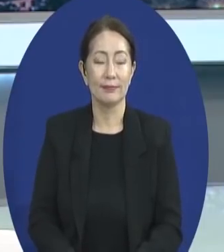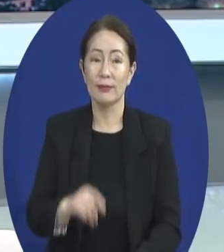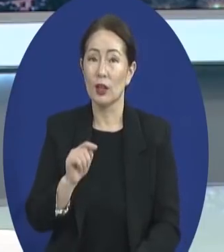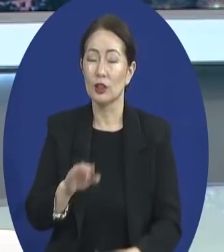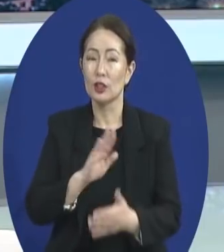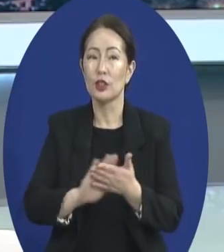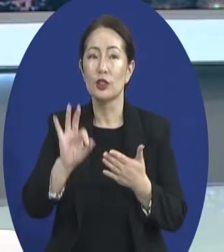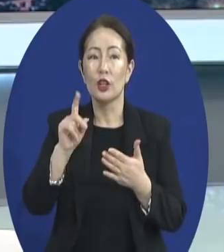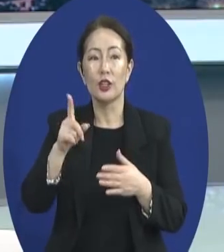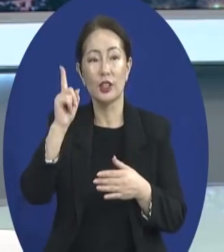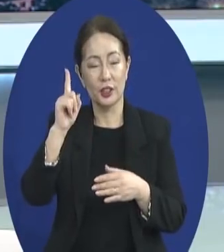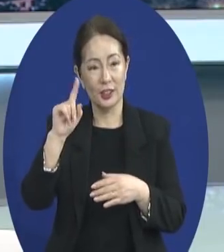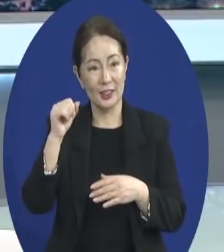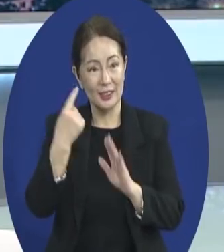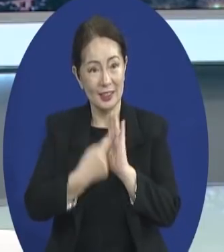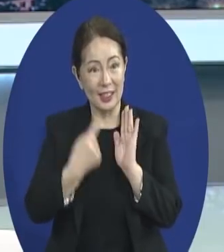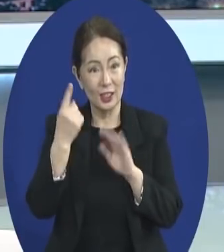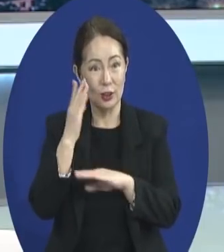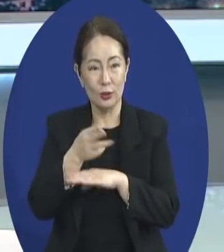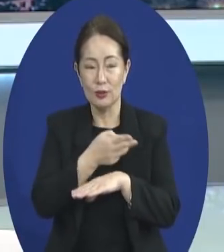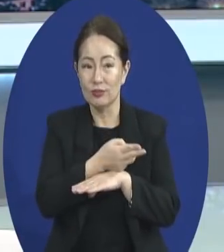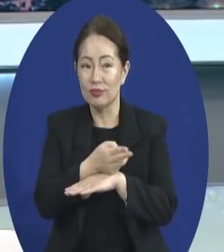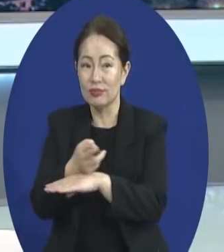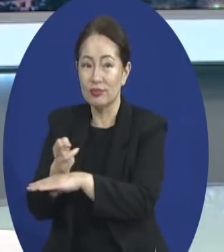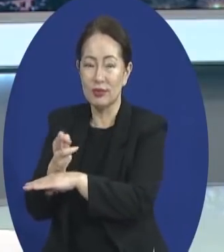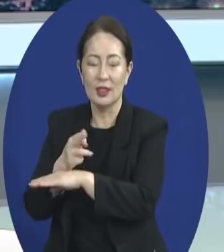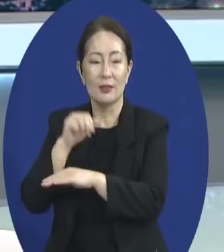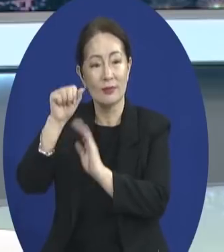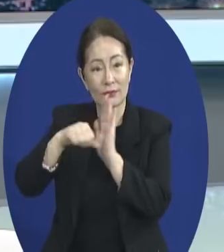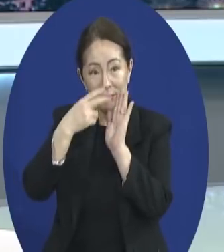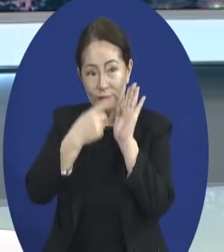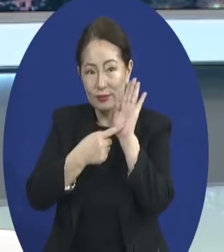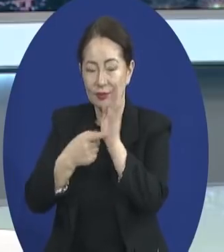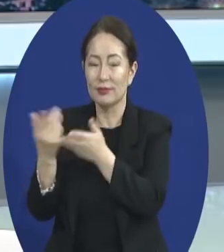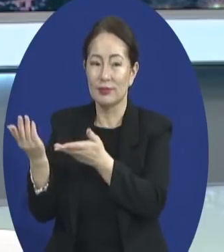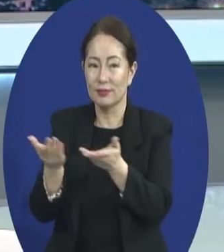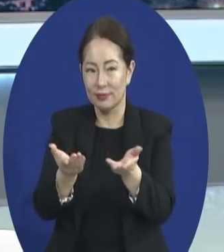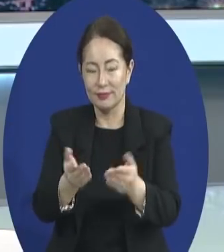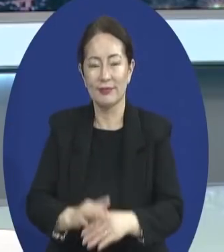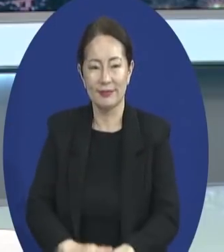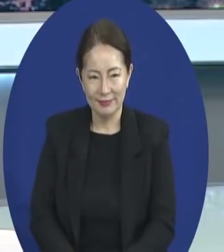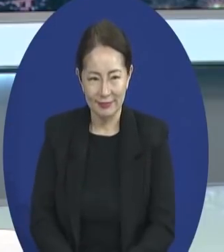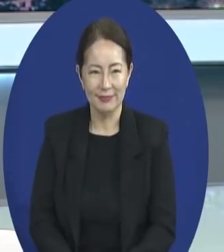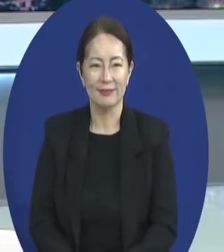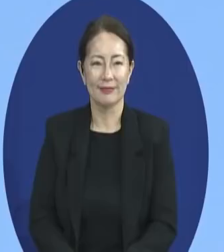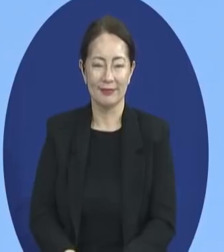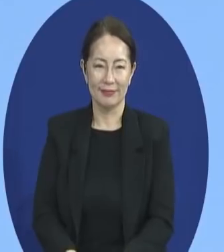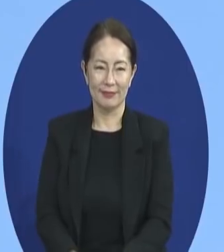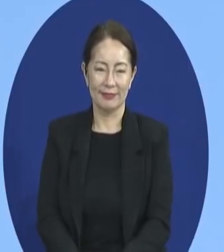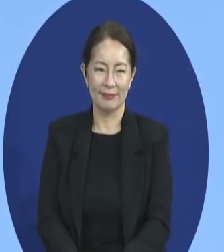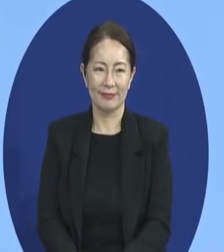Одоо шинэ оны эхний өдрийн нийслэл Улаанбаатар хотын маань зураглалыг манай зураглаач Ган Төгс дурандаа хэрхэн болгосныг үзүүлье.